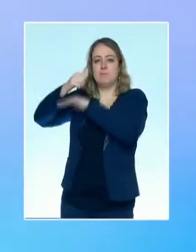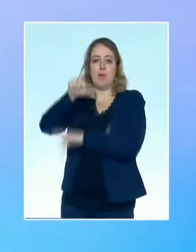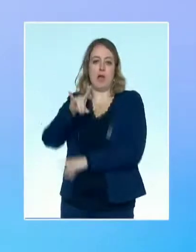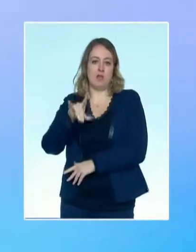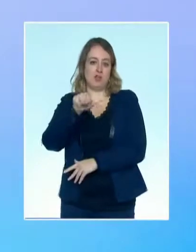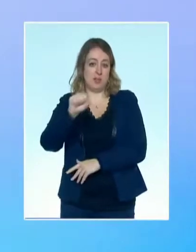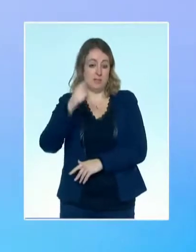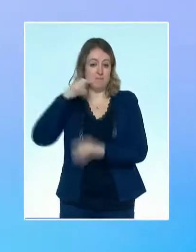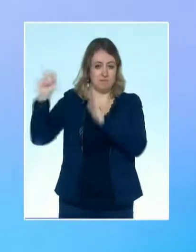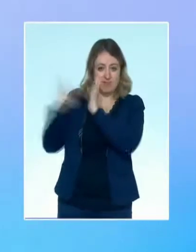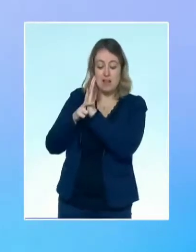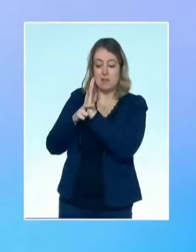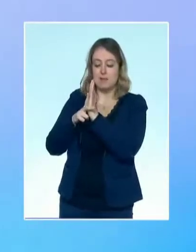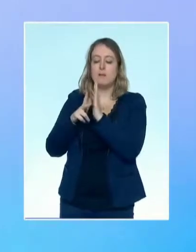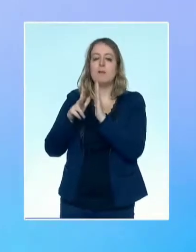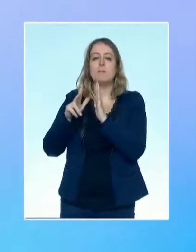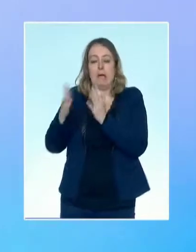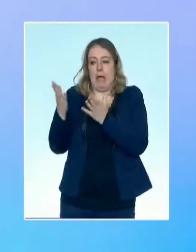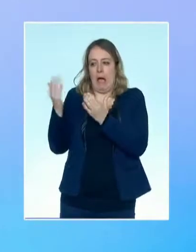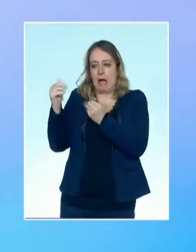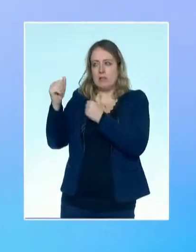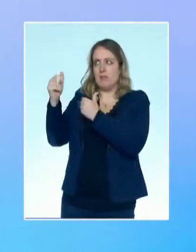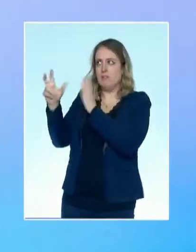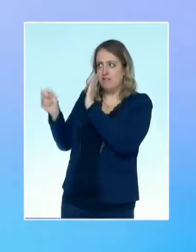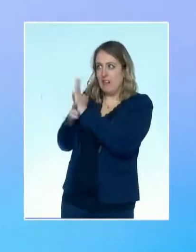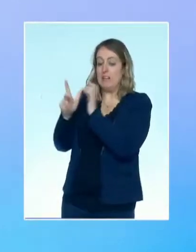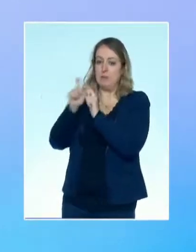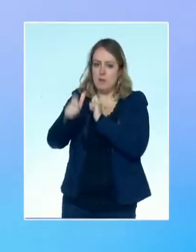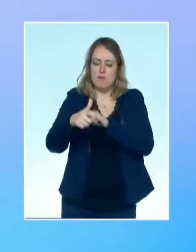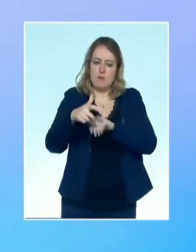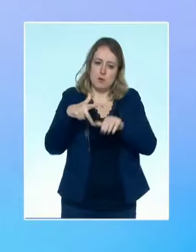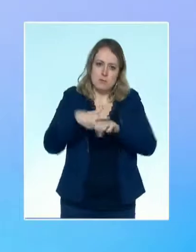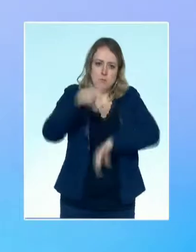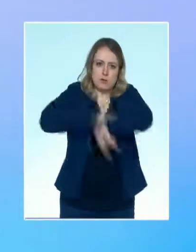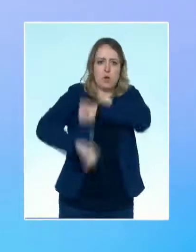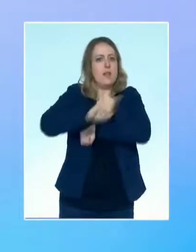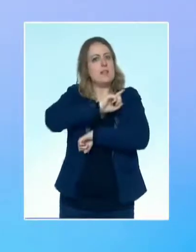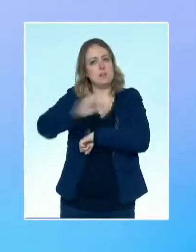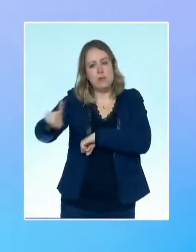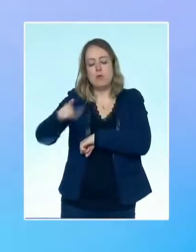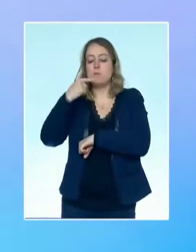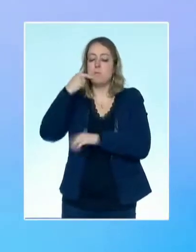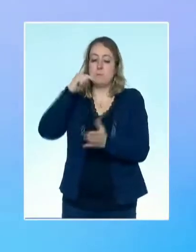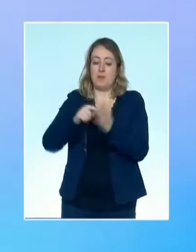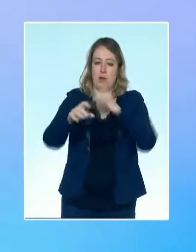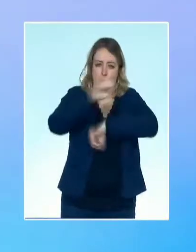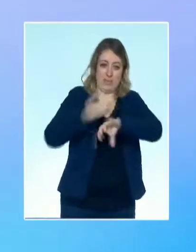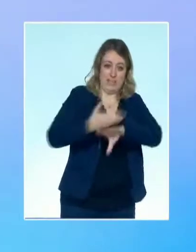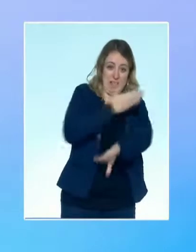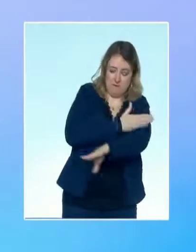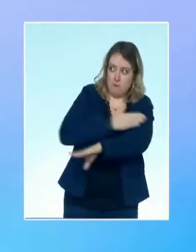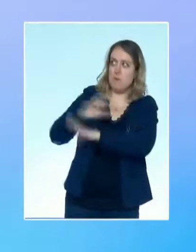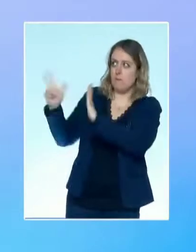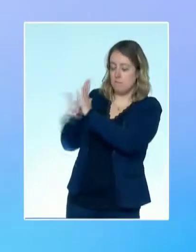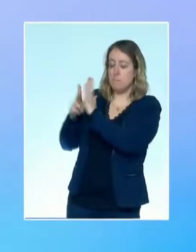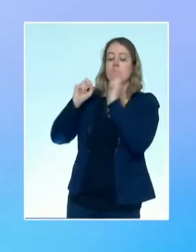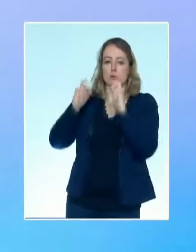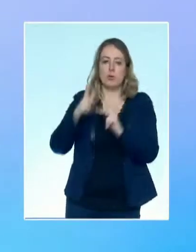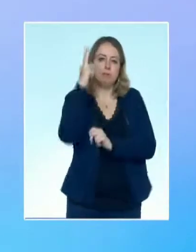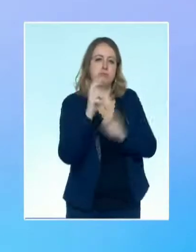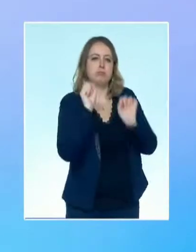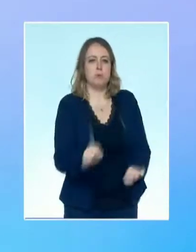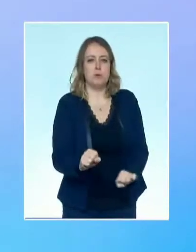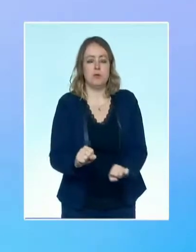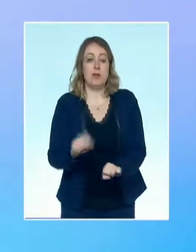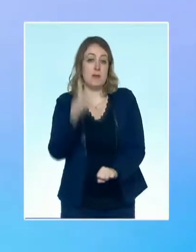pour commencer la logistique. On veut aller au même rythme que l'ensemble de nos voisins et ne pas perdre une journée, et notamment profiter, pourquoi pas, des vacances de Noël